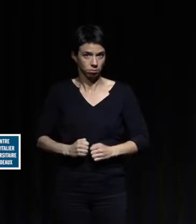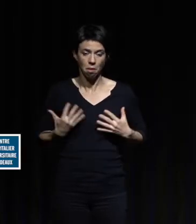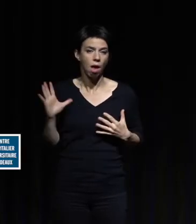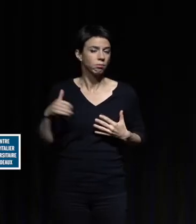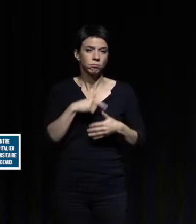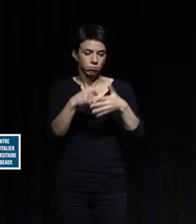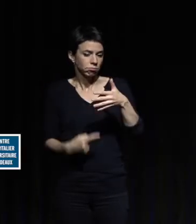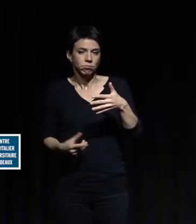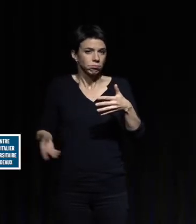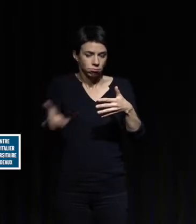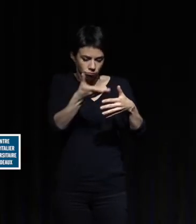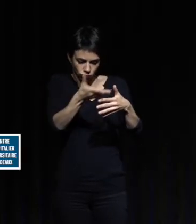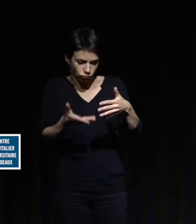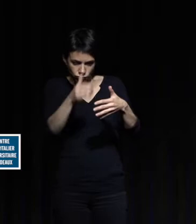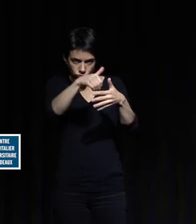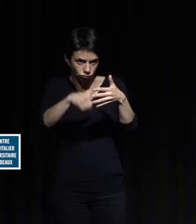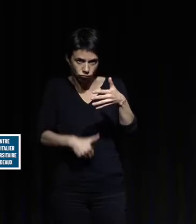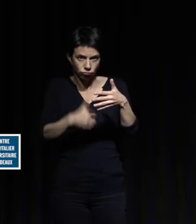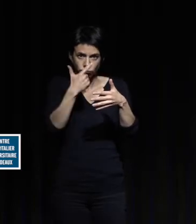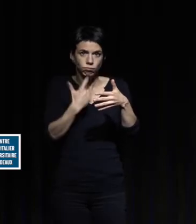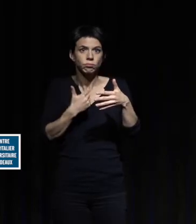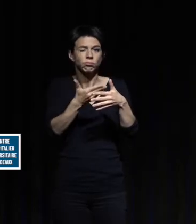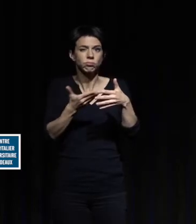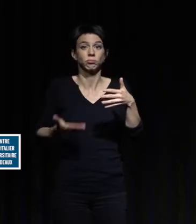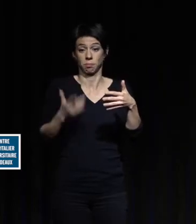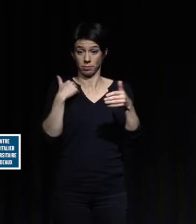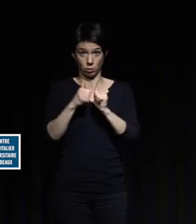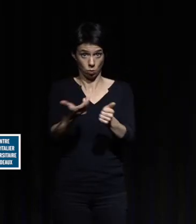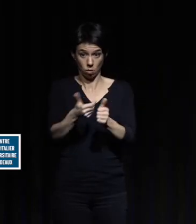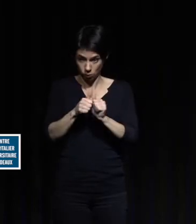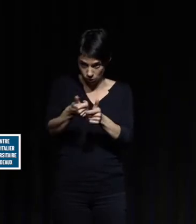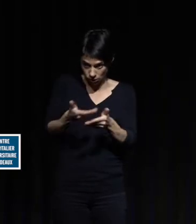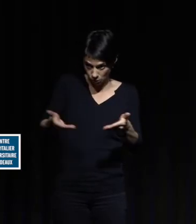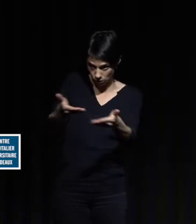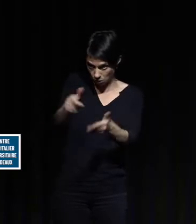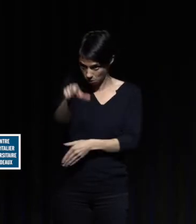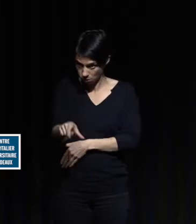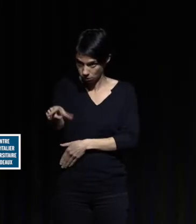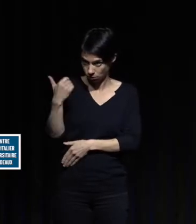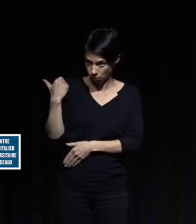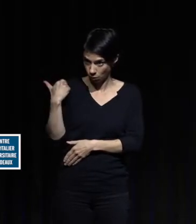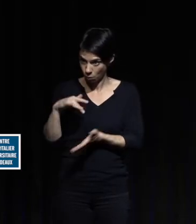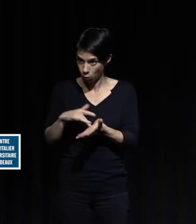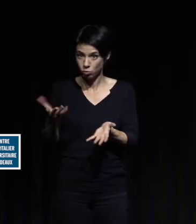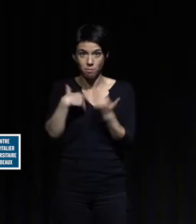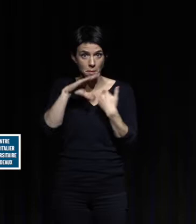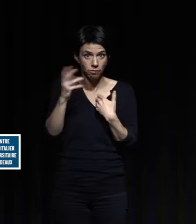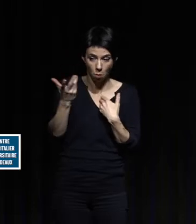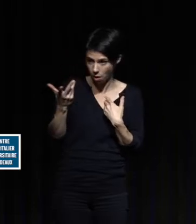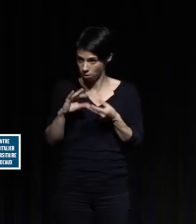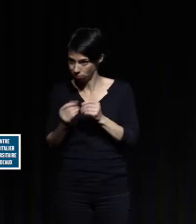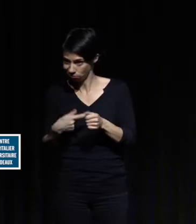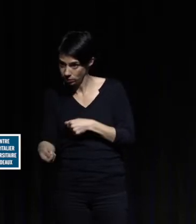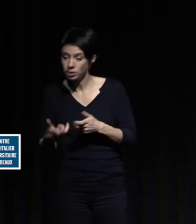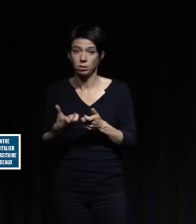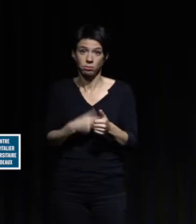va dépendre aussi de ce qui a déjà utilisé, des échecs et des contre-indications. Et donc les œstroprogestatifs ont plus de